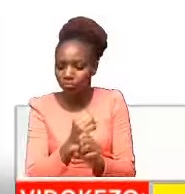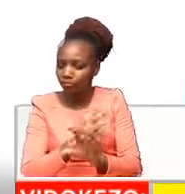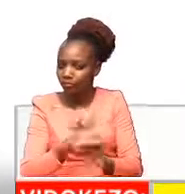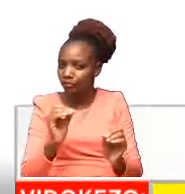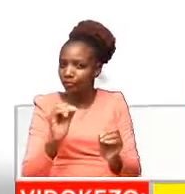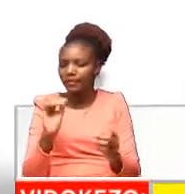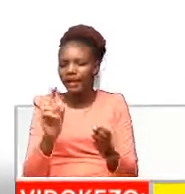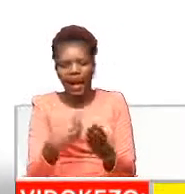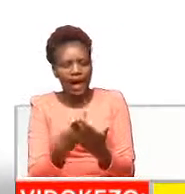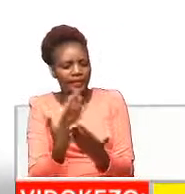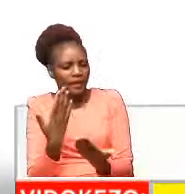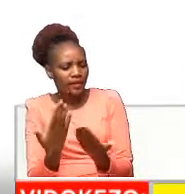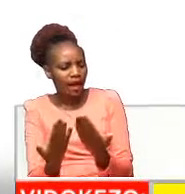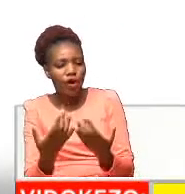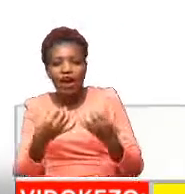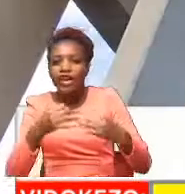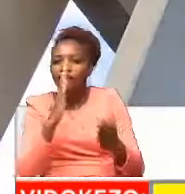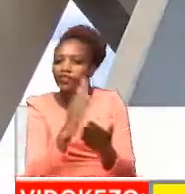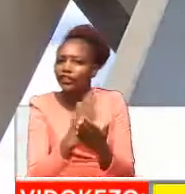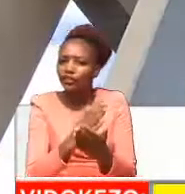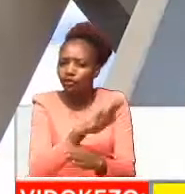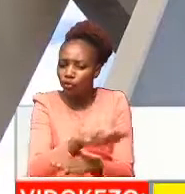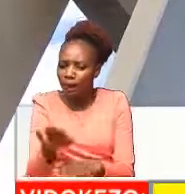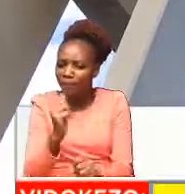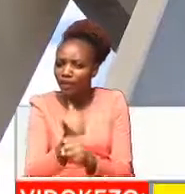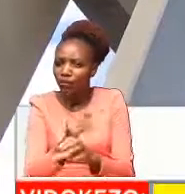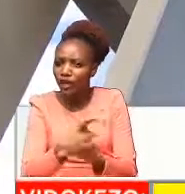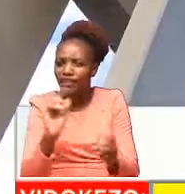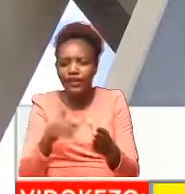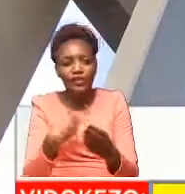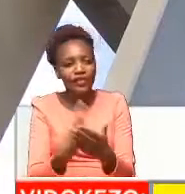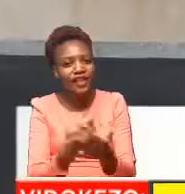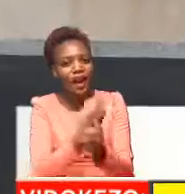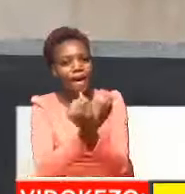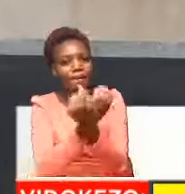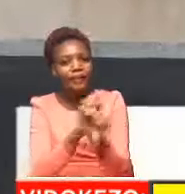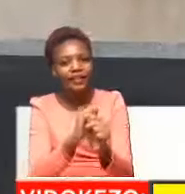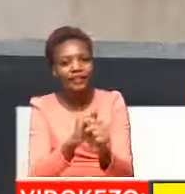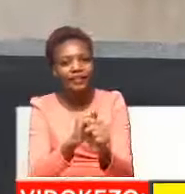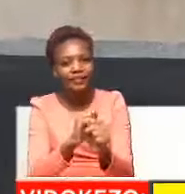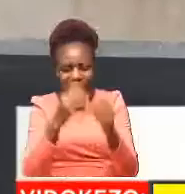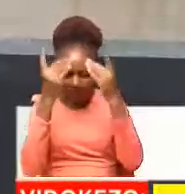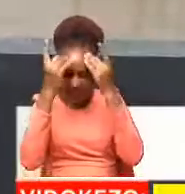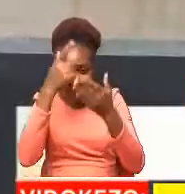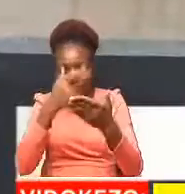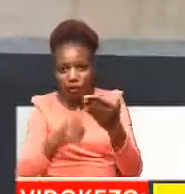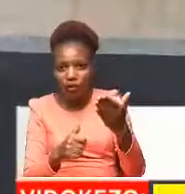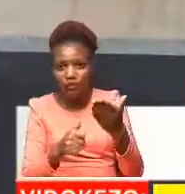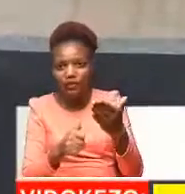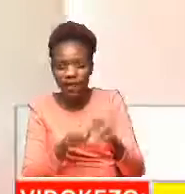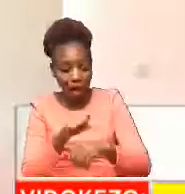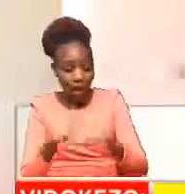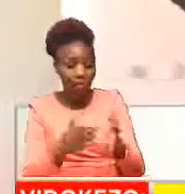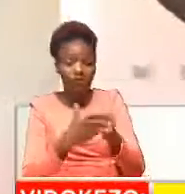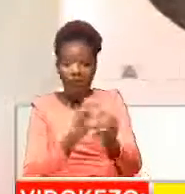je, iwapo kwa kweli bunge limelala, basi Rais Uhuru Kenyatta tabaki na chaguo lipi la mfumo wa